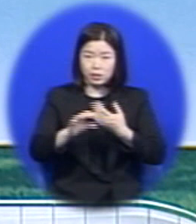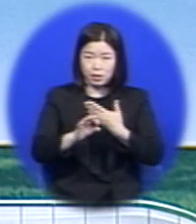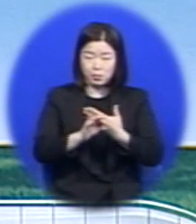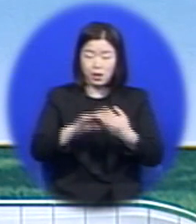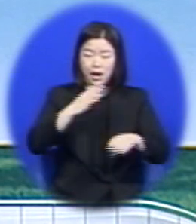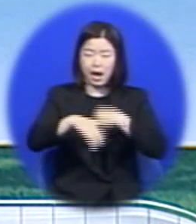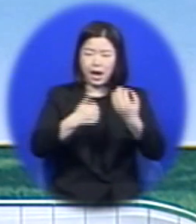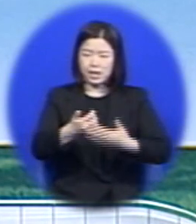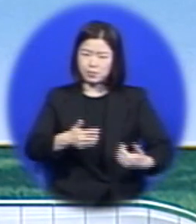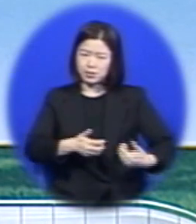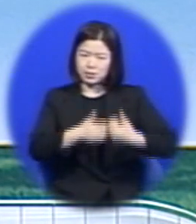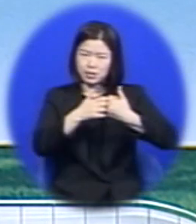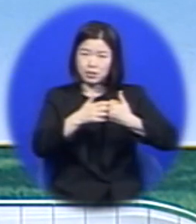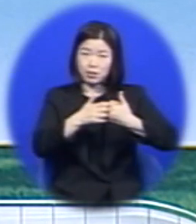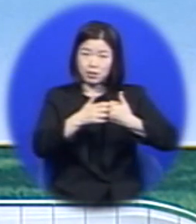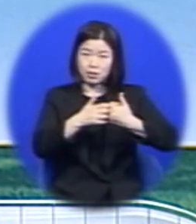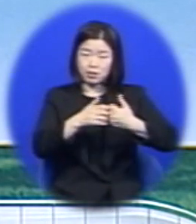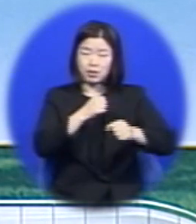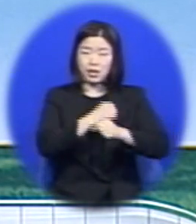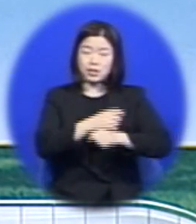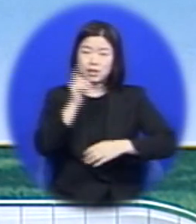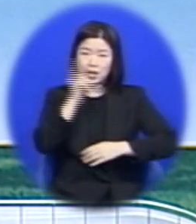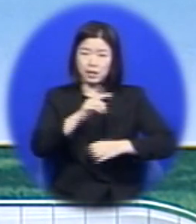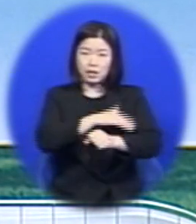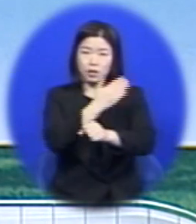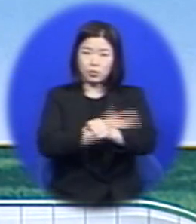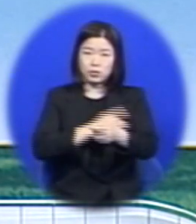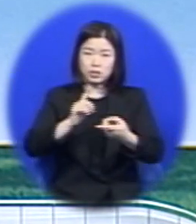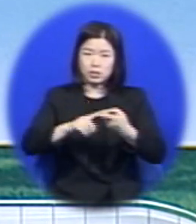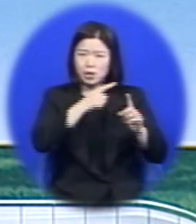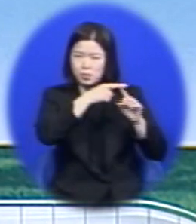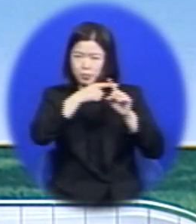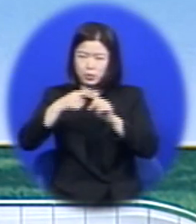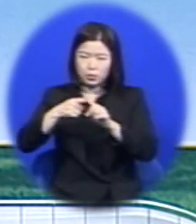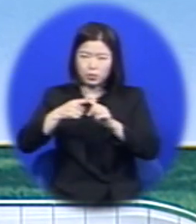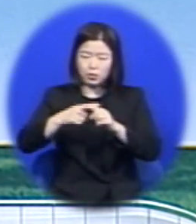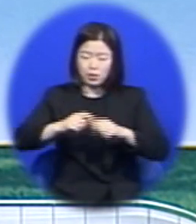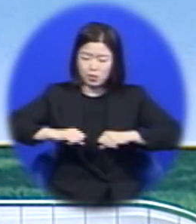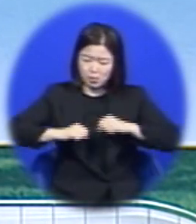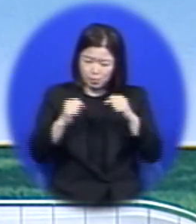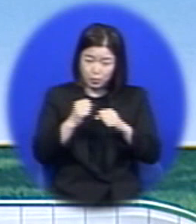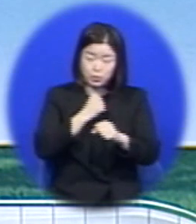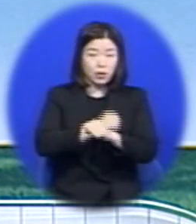대적하는 악한 권세에 대해서 우리는 무조건 복종만 하면 되는 건가?